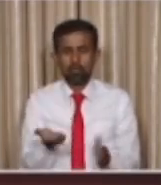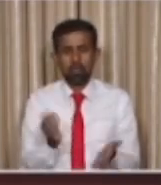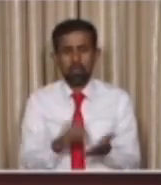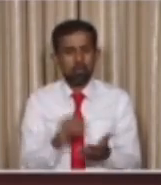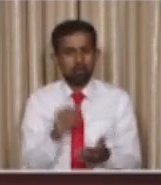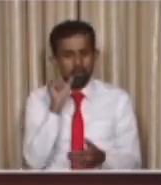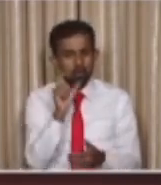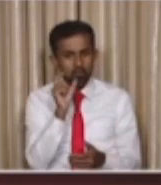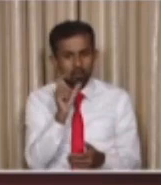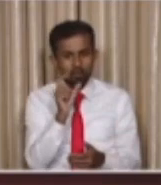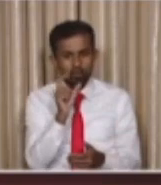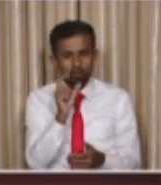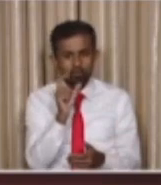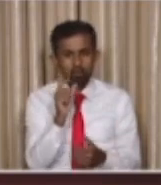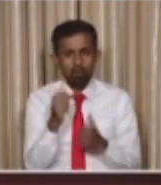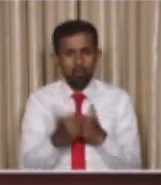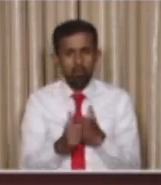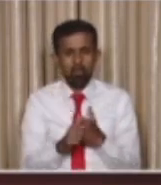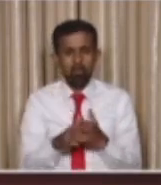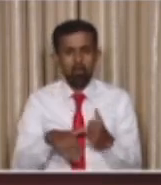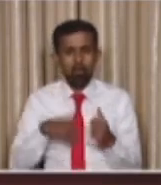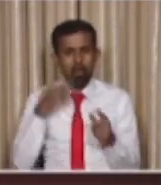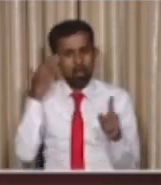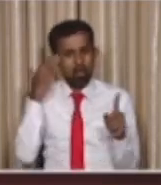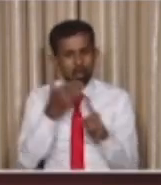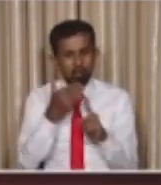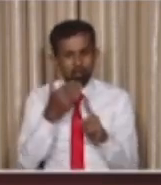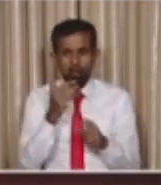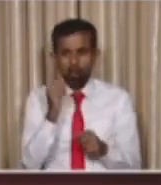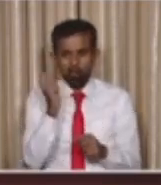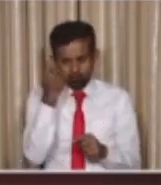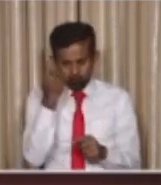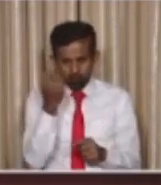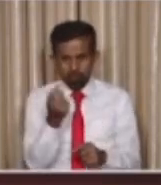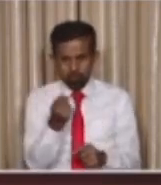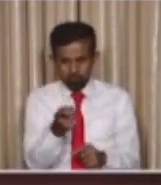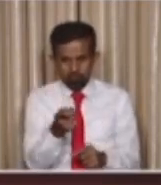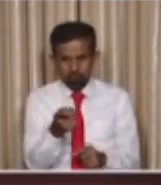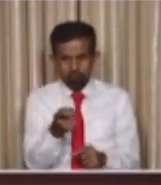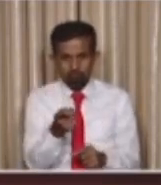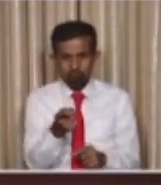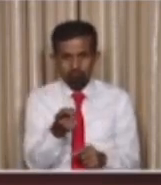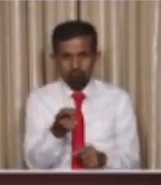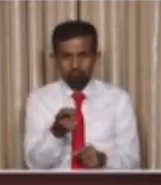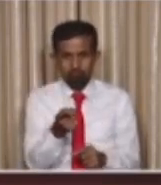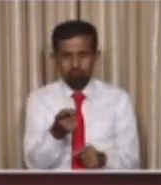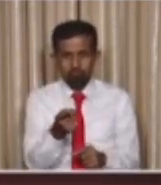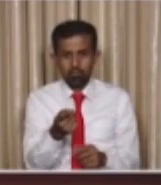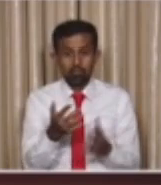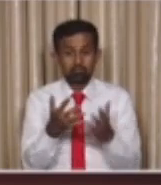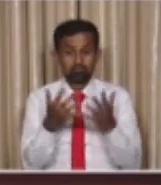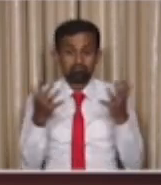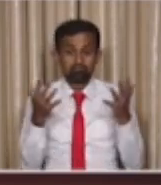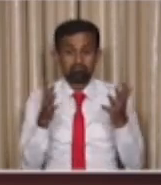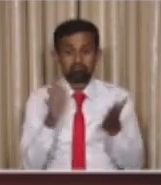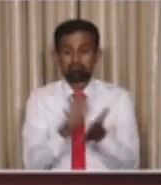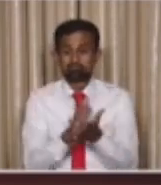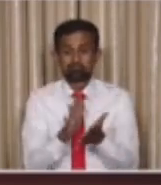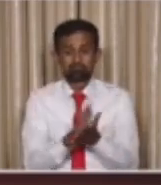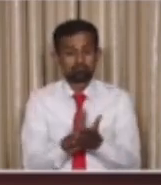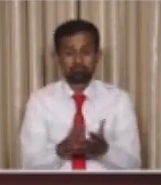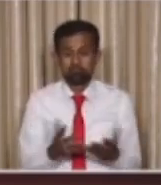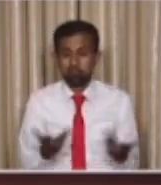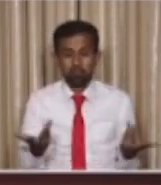බැලුවොත් මේක පිහිටපු මූලික අරමුණට අපි ගිහිල්ලා තියෙනවද කියලා ඒ ගැන නම් ලොකුවට සතුටු වෙන්න පුළුවන් කමක්